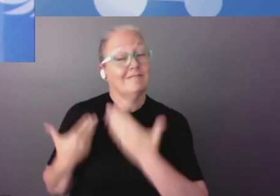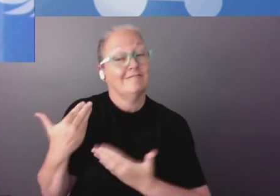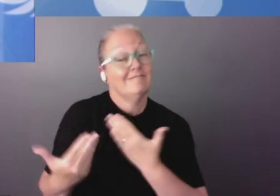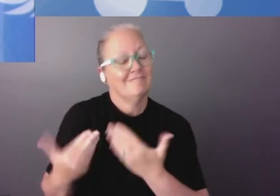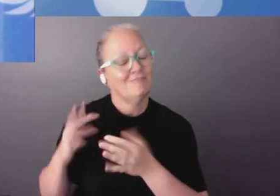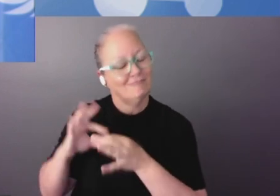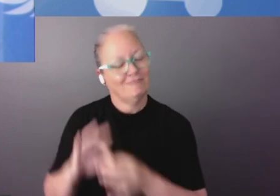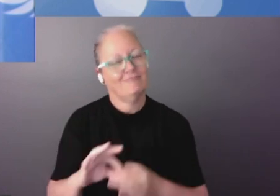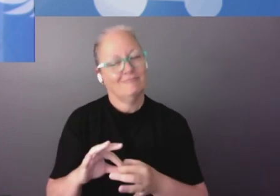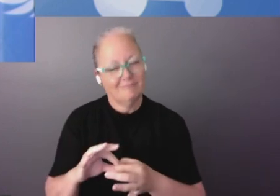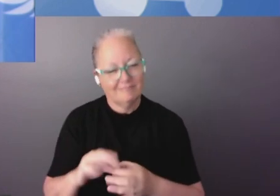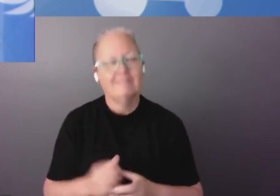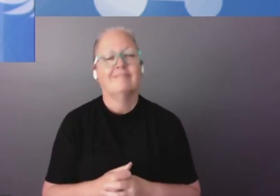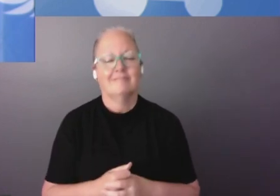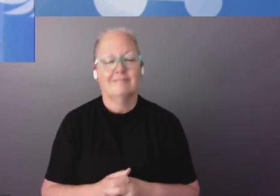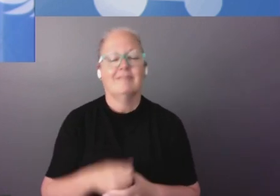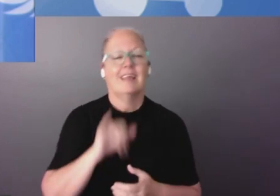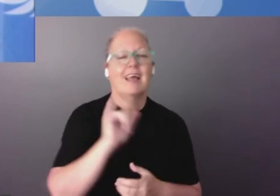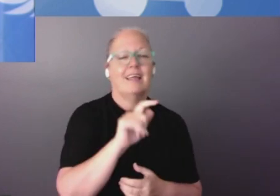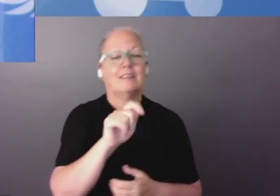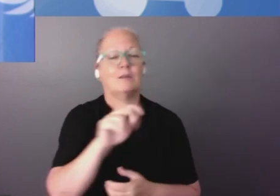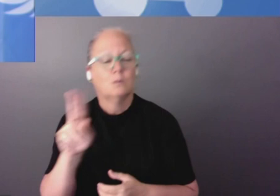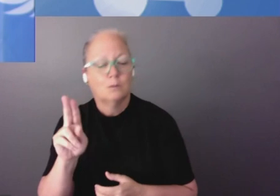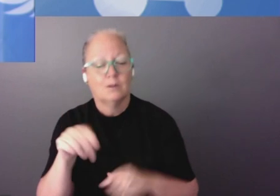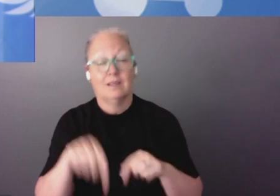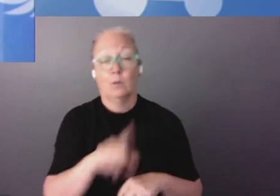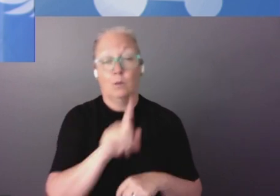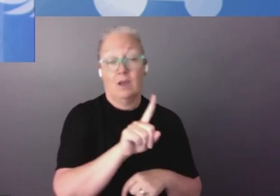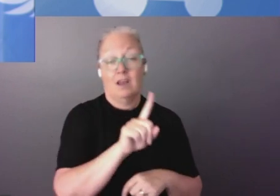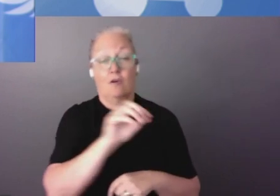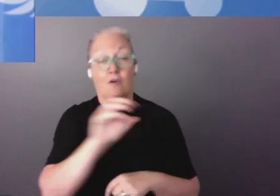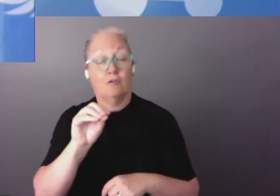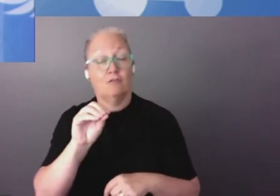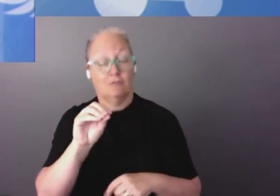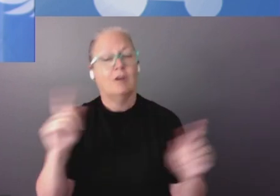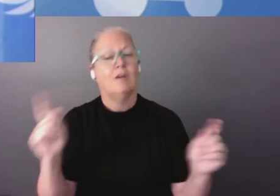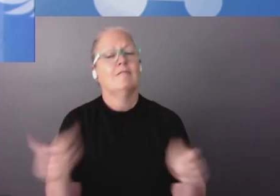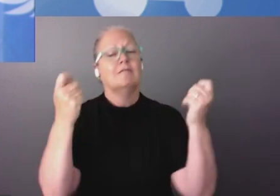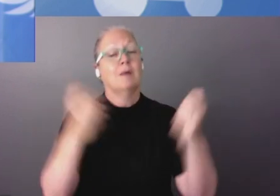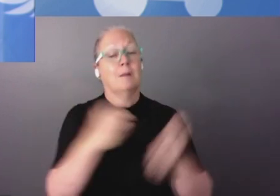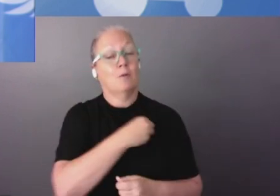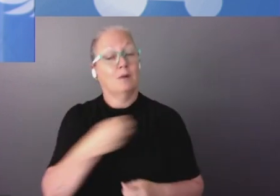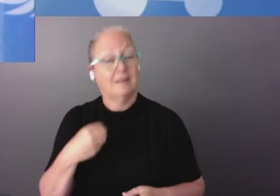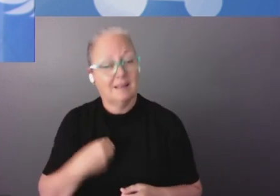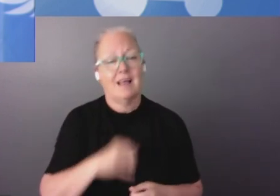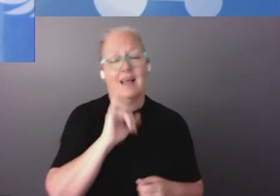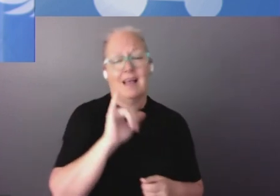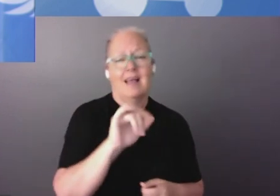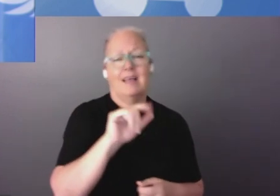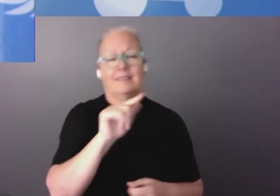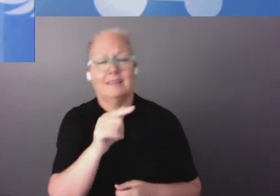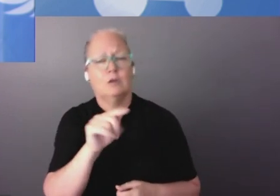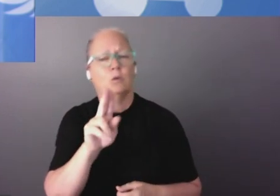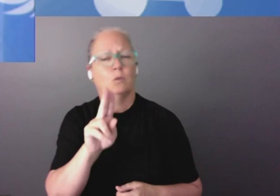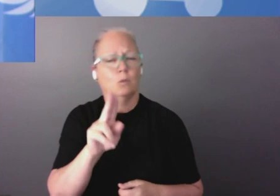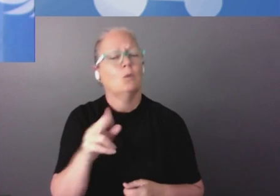Katowicach ma szczególne znaczenie dla mnie z uwagi na moje polskie korzenie.